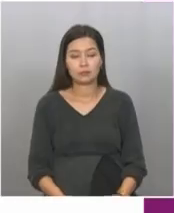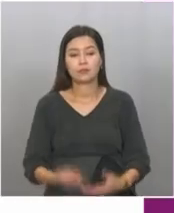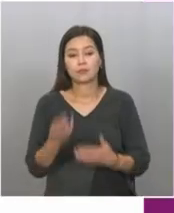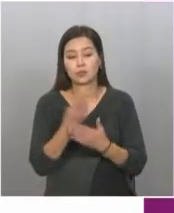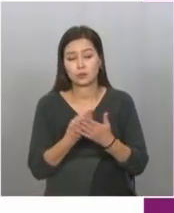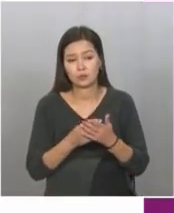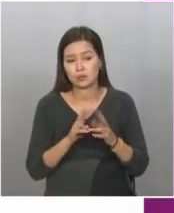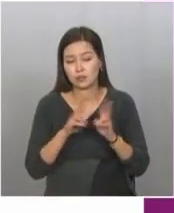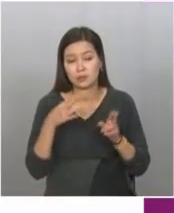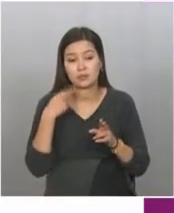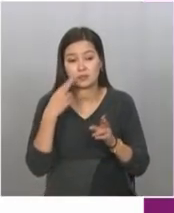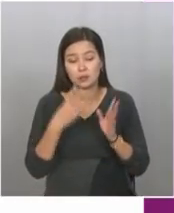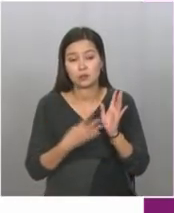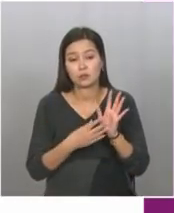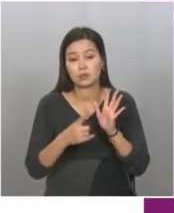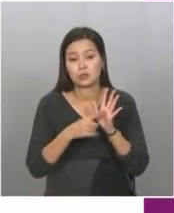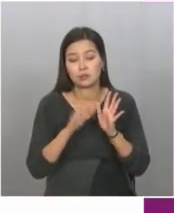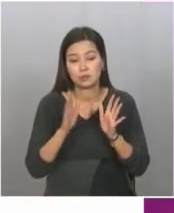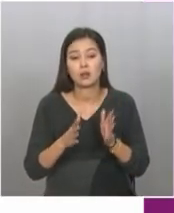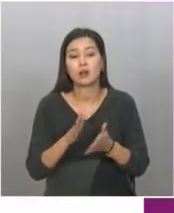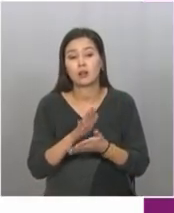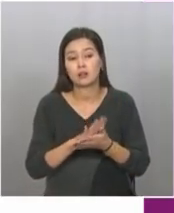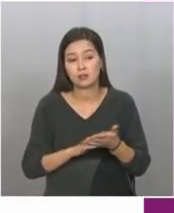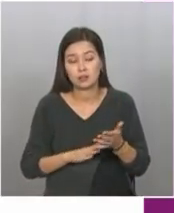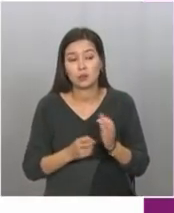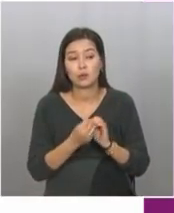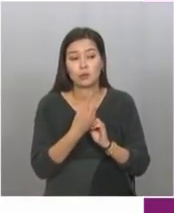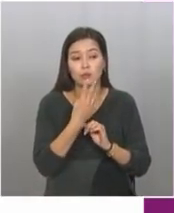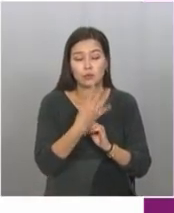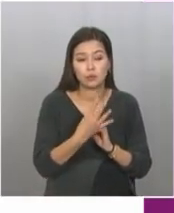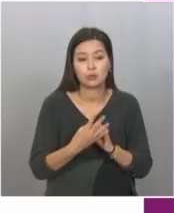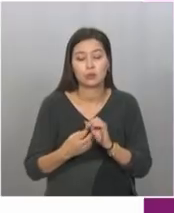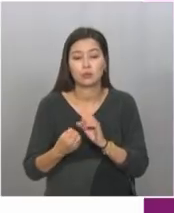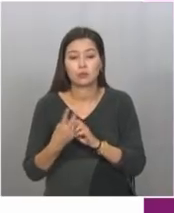бөлігі боялған. Әрі қарай жалғастырамыз. 12-ден